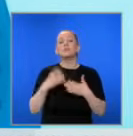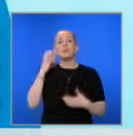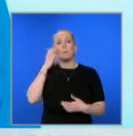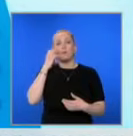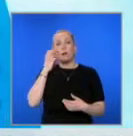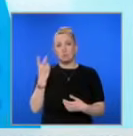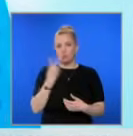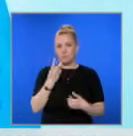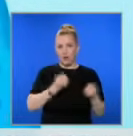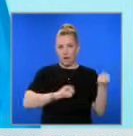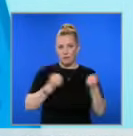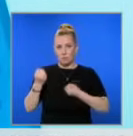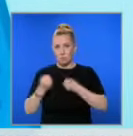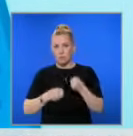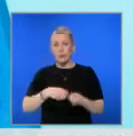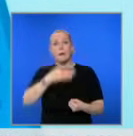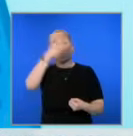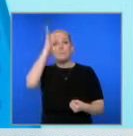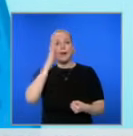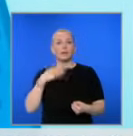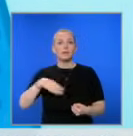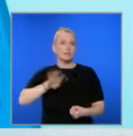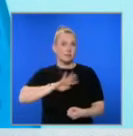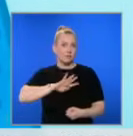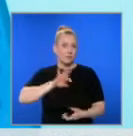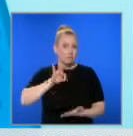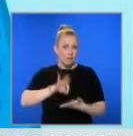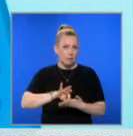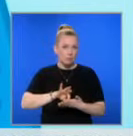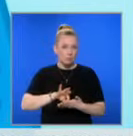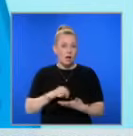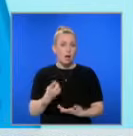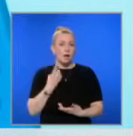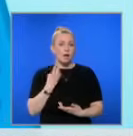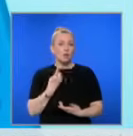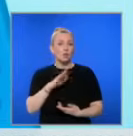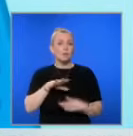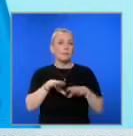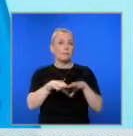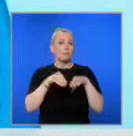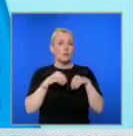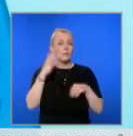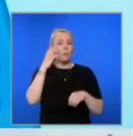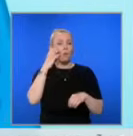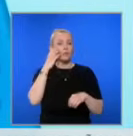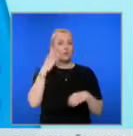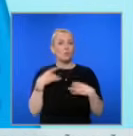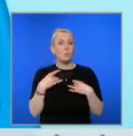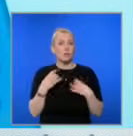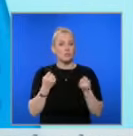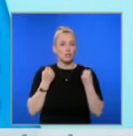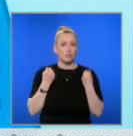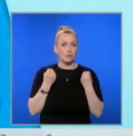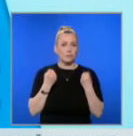удар между два автомобила майка им загина на място, а едно от момиченцата беше прието в бургаската болница с опасност за живота.